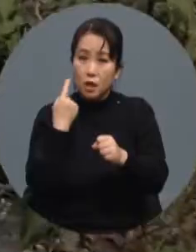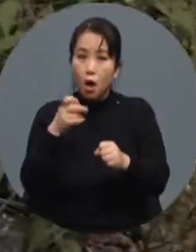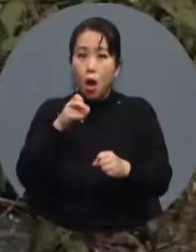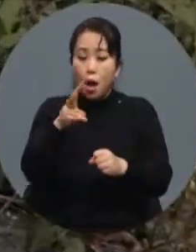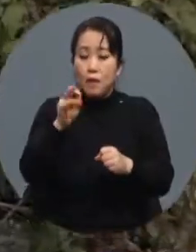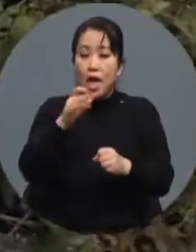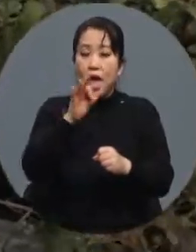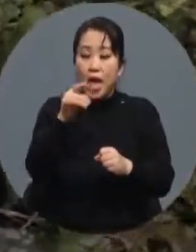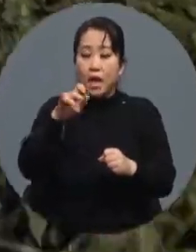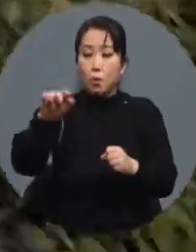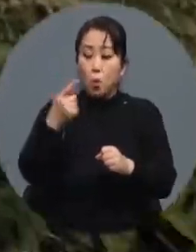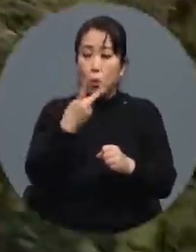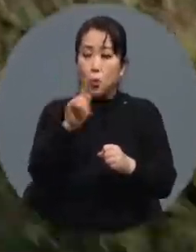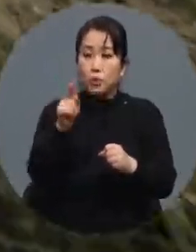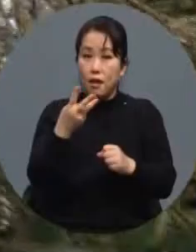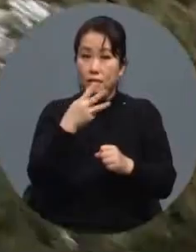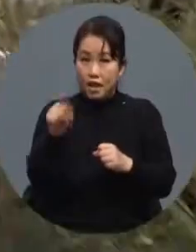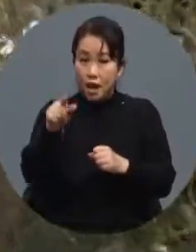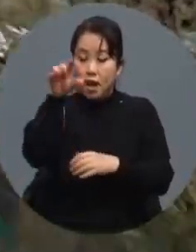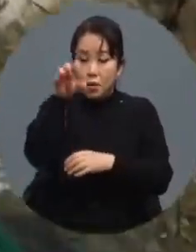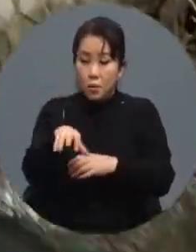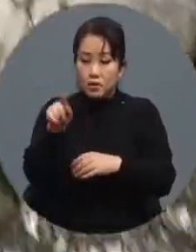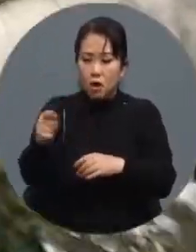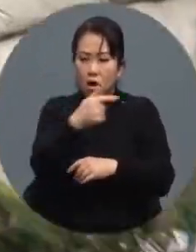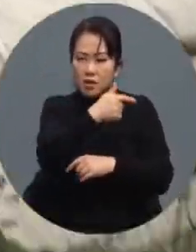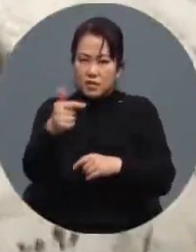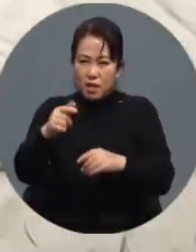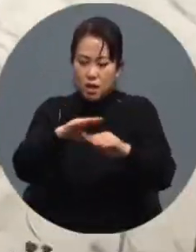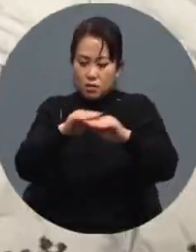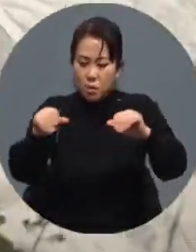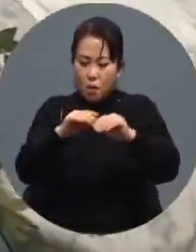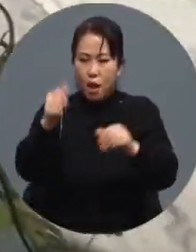인근 에코델타시티에서도 대규모 토양 오염이 확인돼